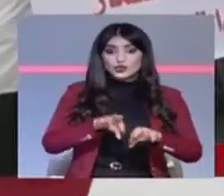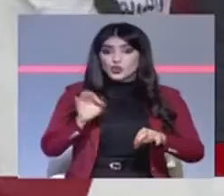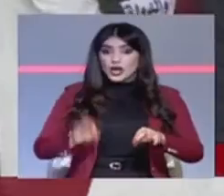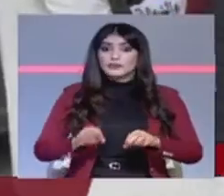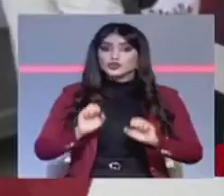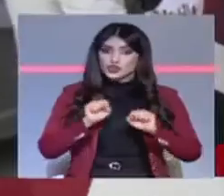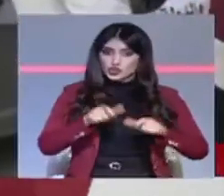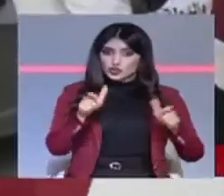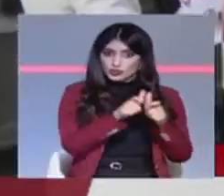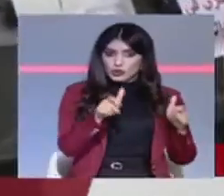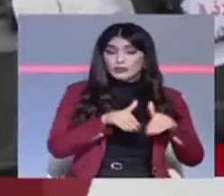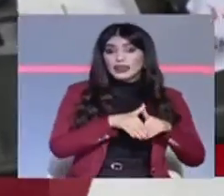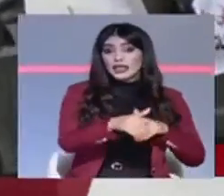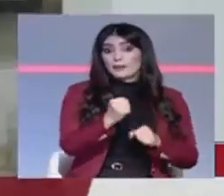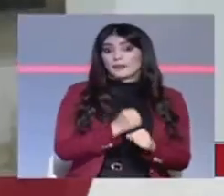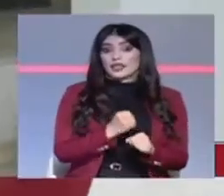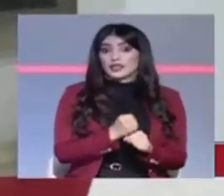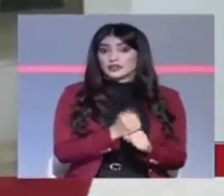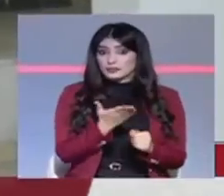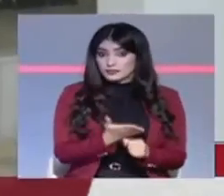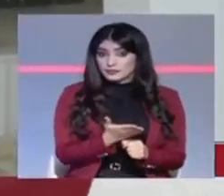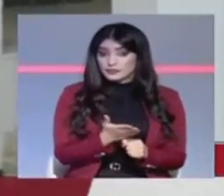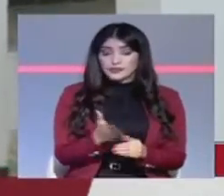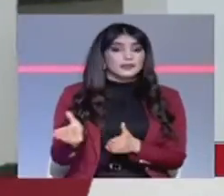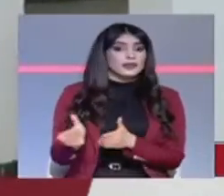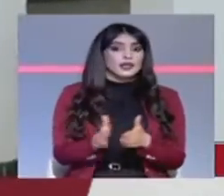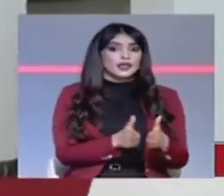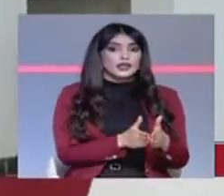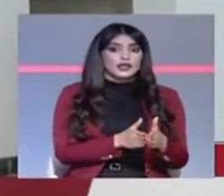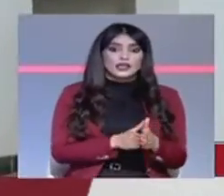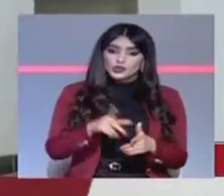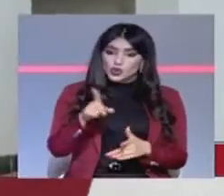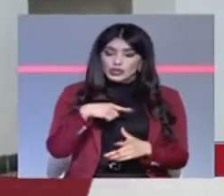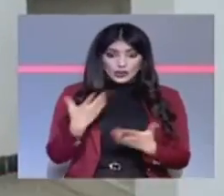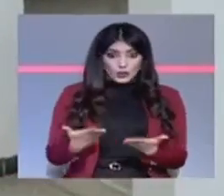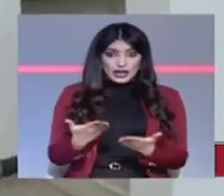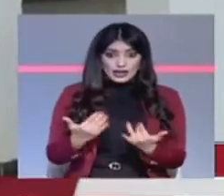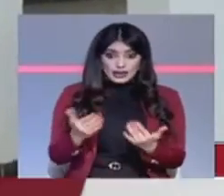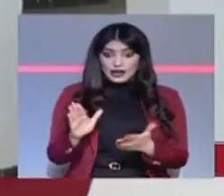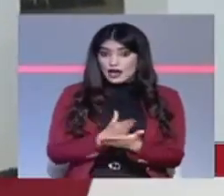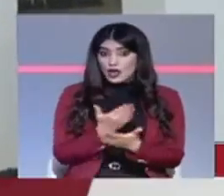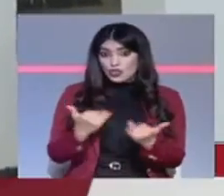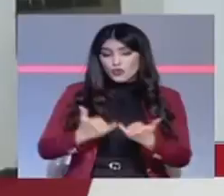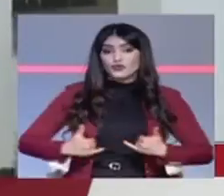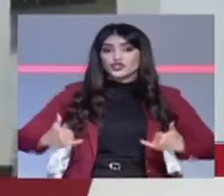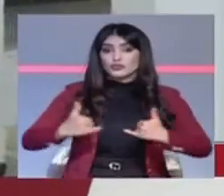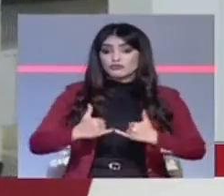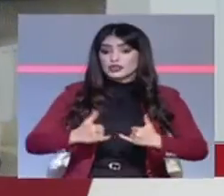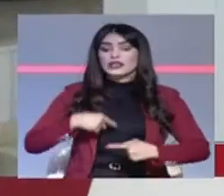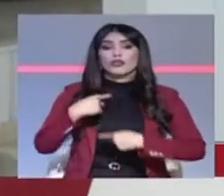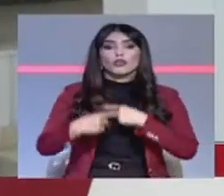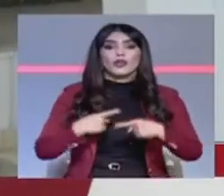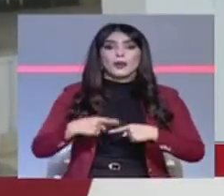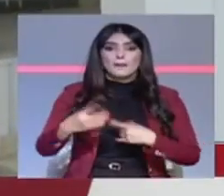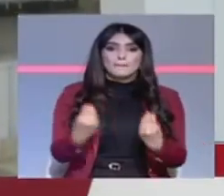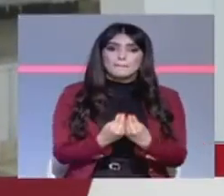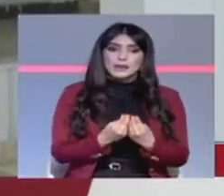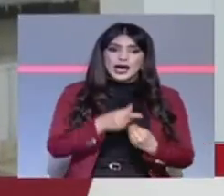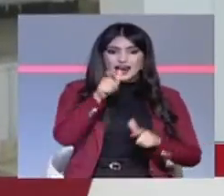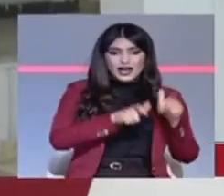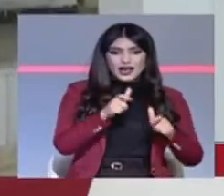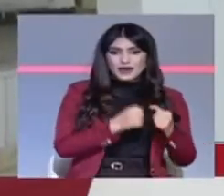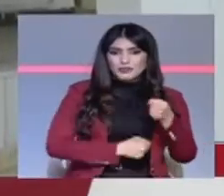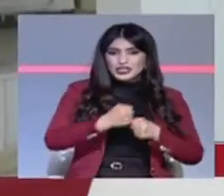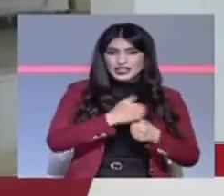المؤسسات من مواصله نشاطها احنا الحقيقه كان حاولنا من في جلسات اه تقريبا دوريا مع المستثمرين حاول الله بعض